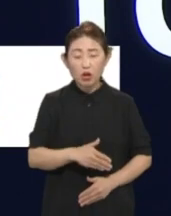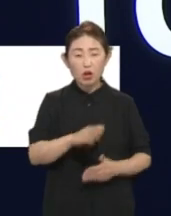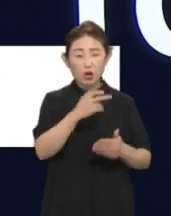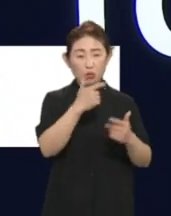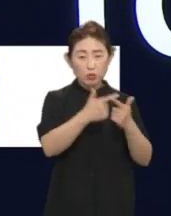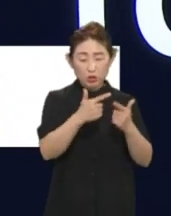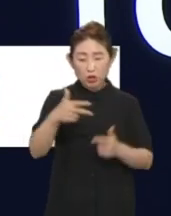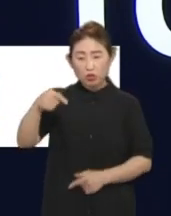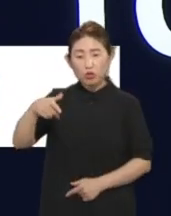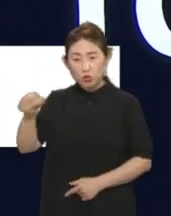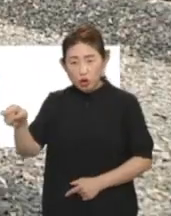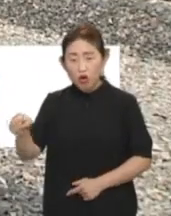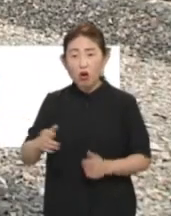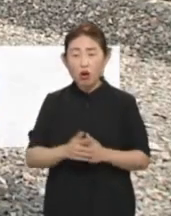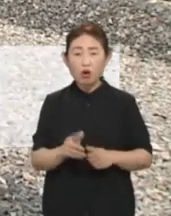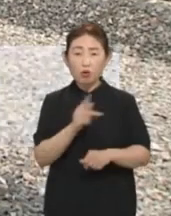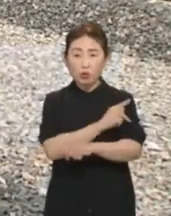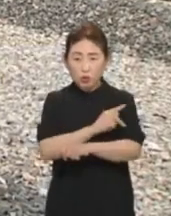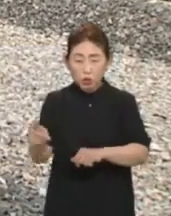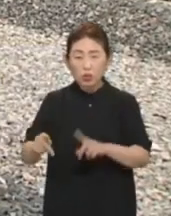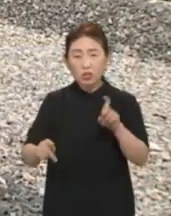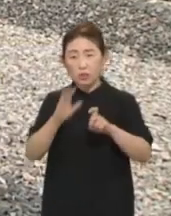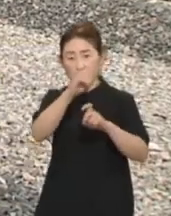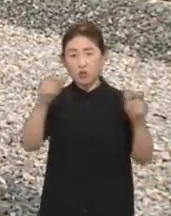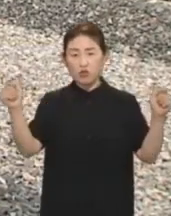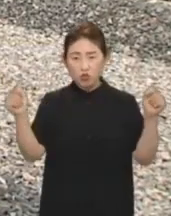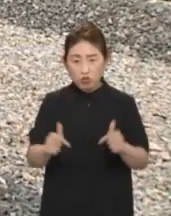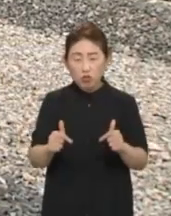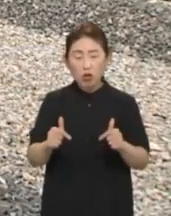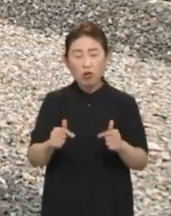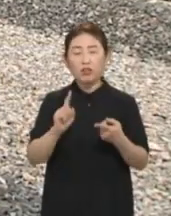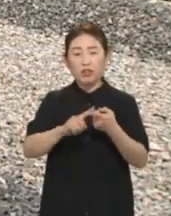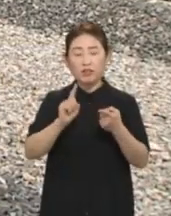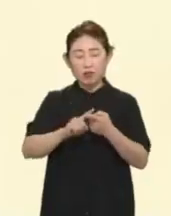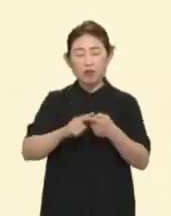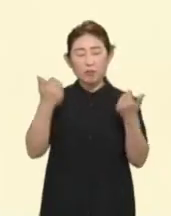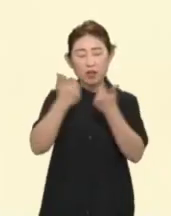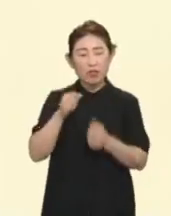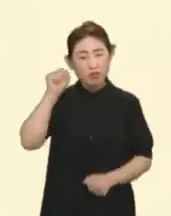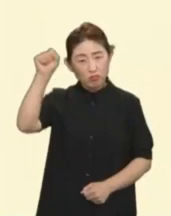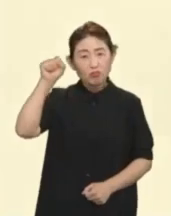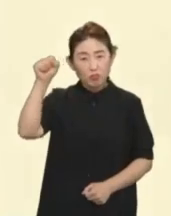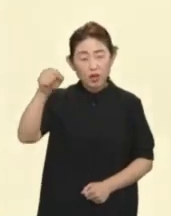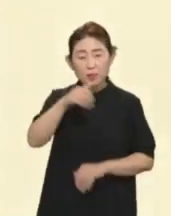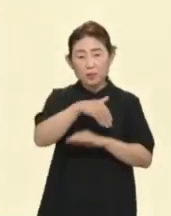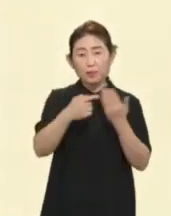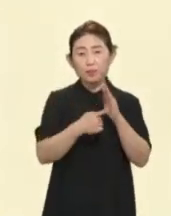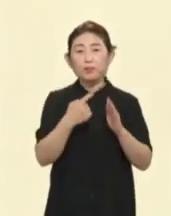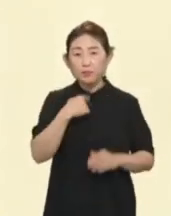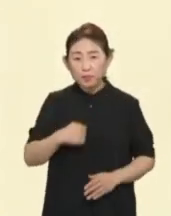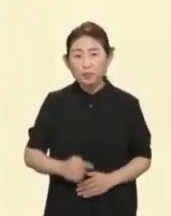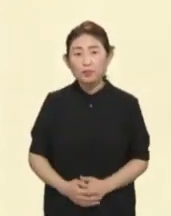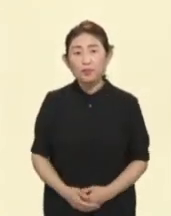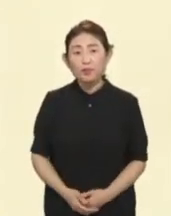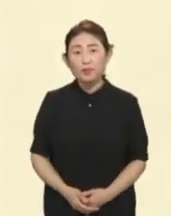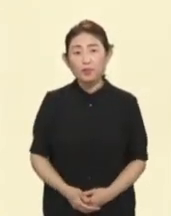고속열차 운행을 11% 이상 축소하기로 한 것에 반발하며 준법 투쟁을 예고한 바 있습니다